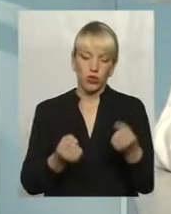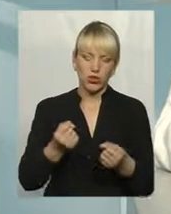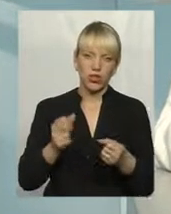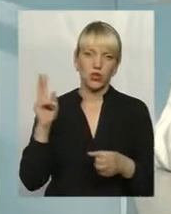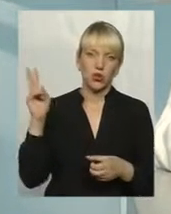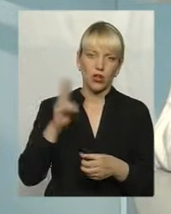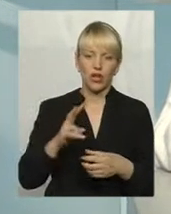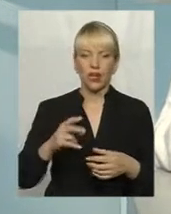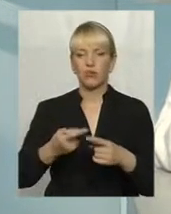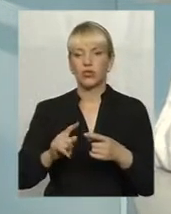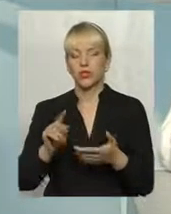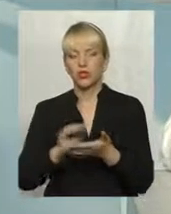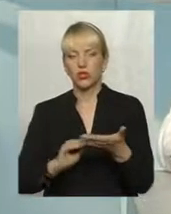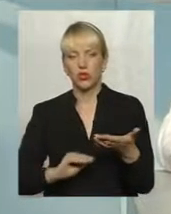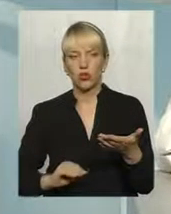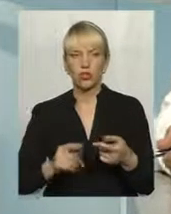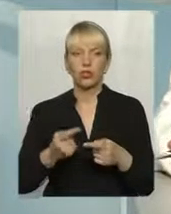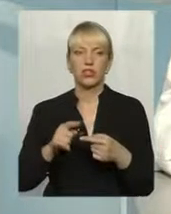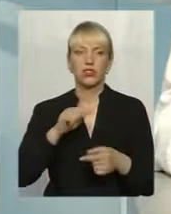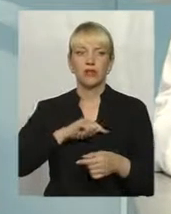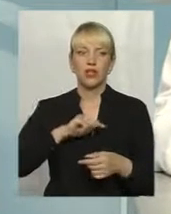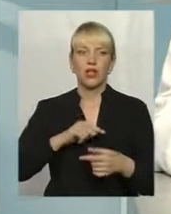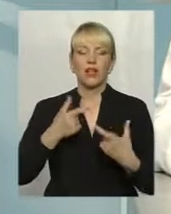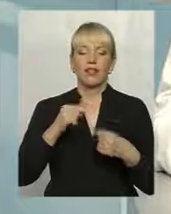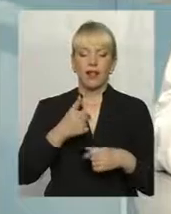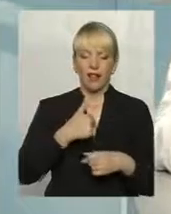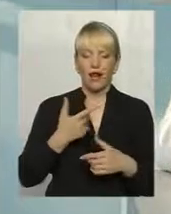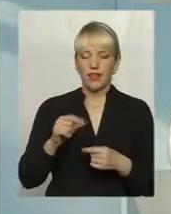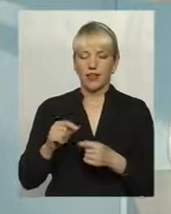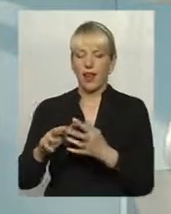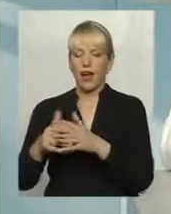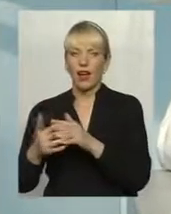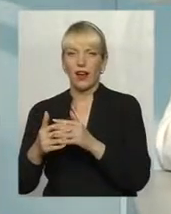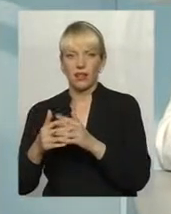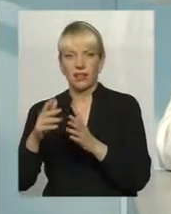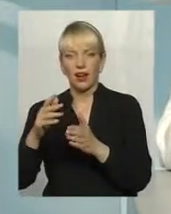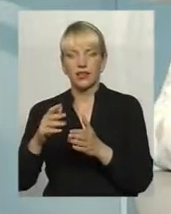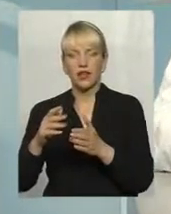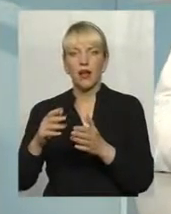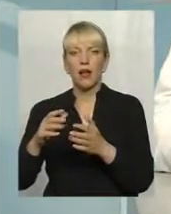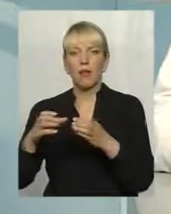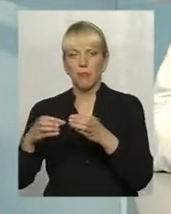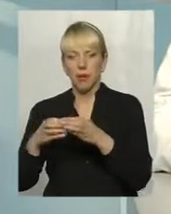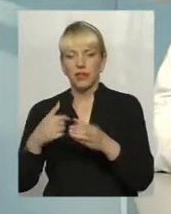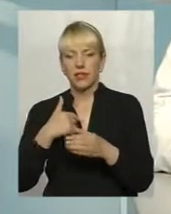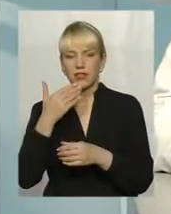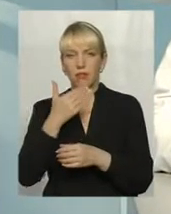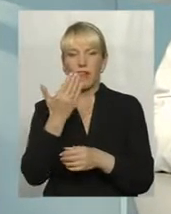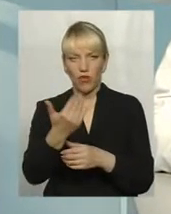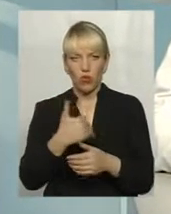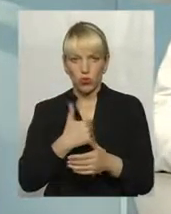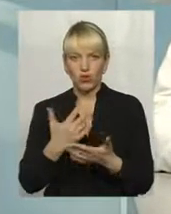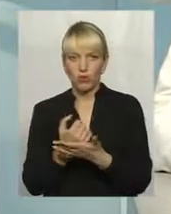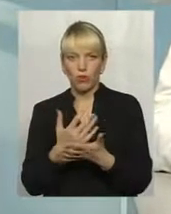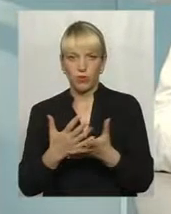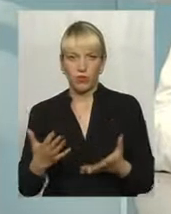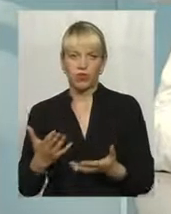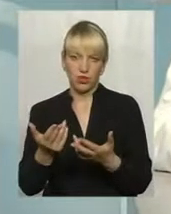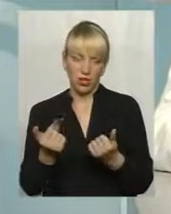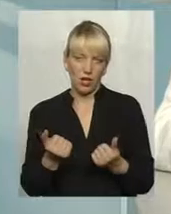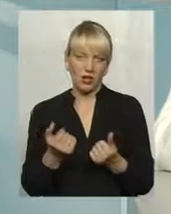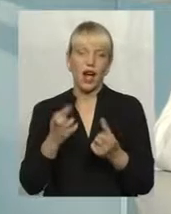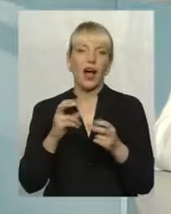чи журналіст, чи психолог запитує, де я, де аграрна партія, я запитую дуже просте питання. Ви хочете заробляти більше? Кажуть, так.